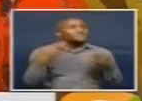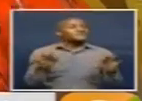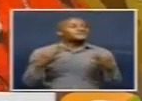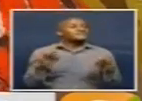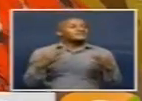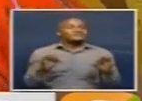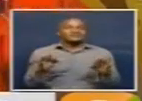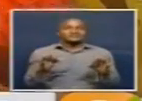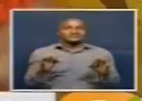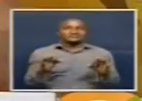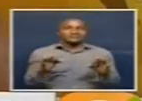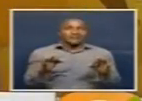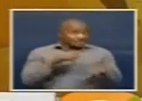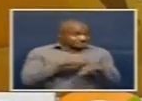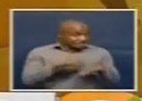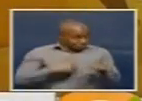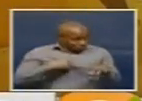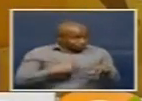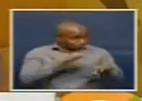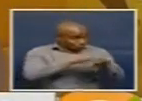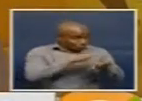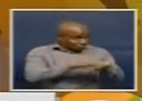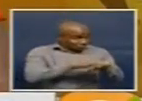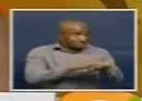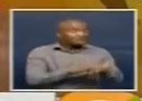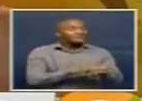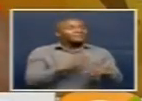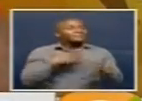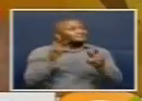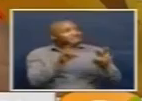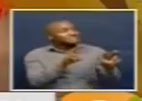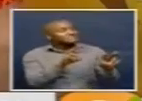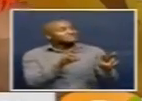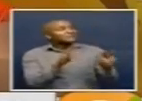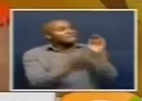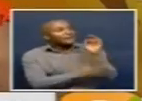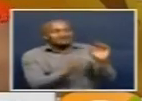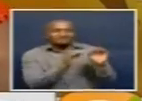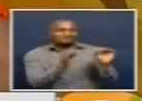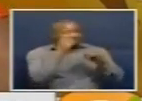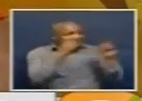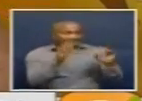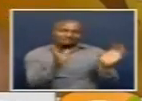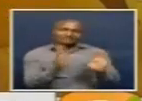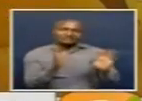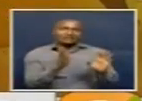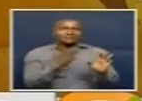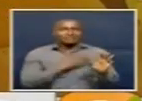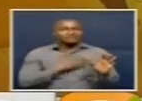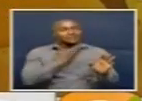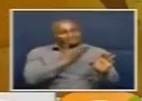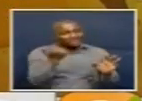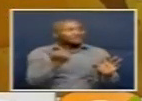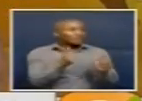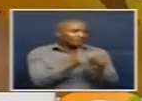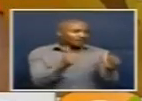Na vile vile ukivaa nguo nzuri, hakuna mtoto atakayekuona kwamba umekaa vibaya. Kwa hivyo jaribu kuona kwamba unapatia mtoto nafasi,